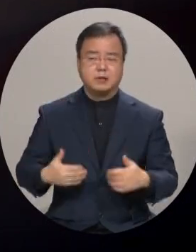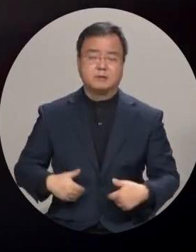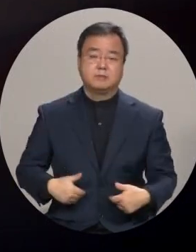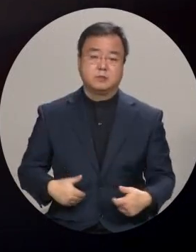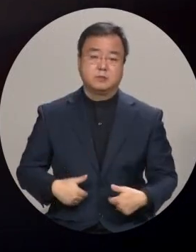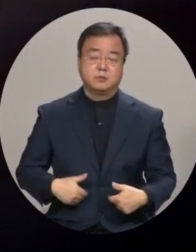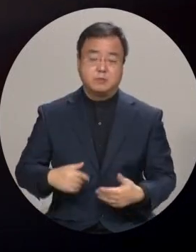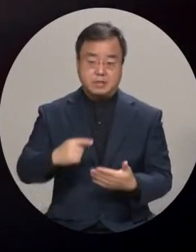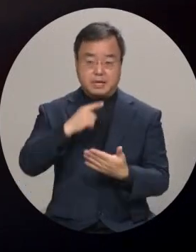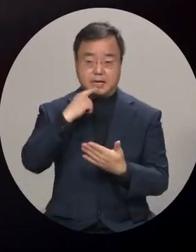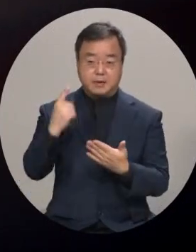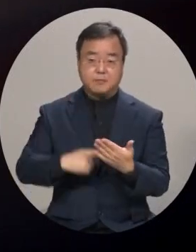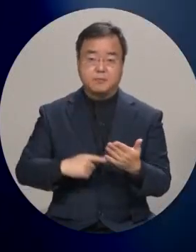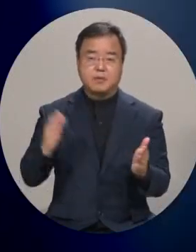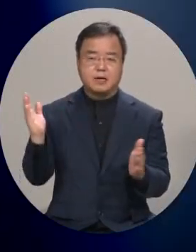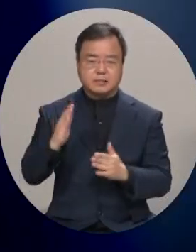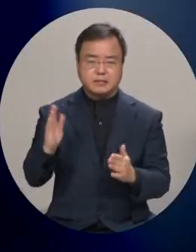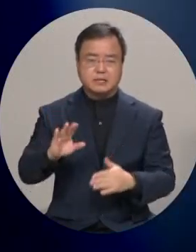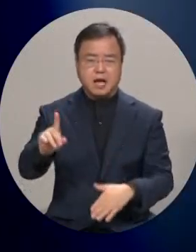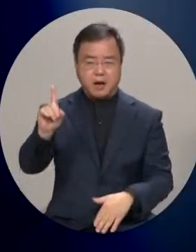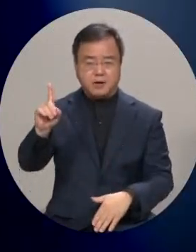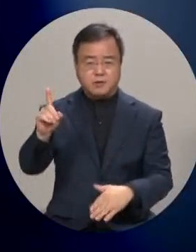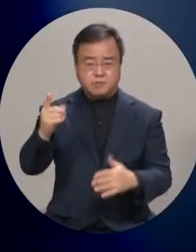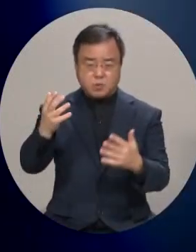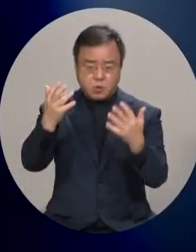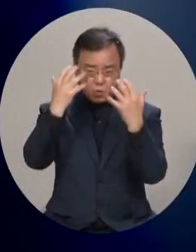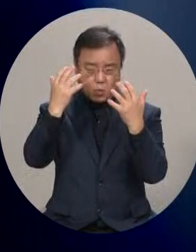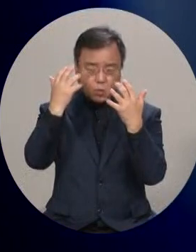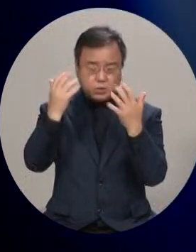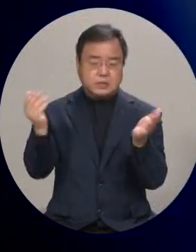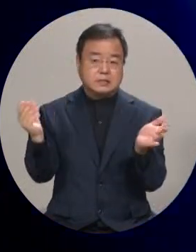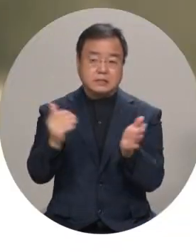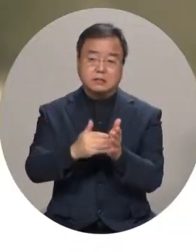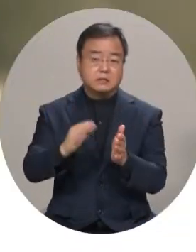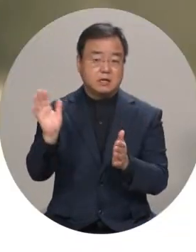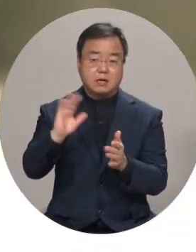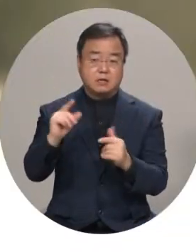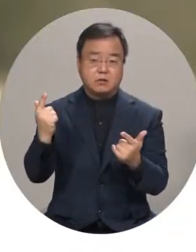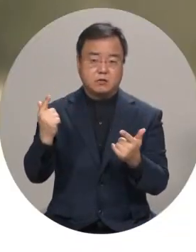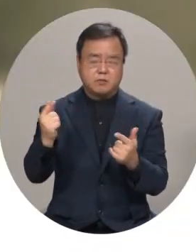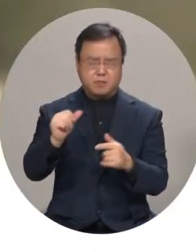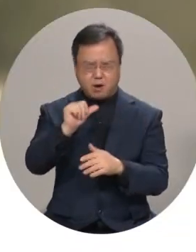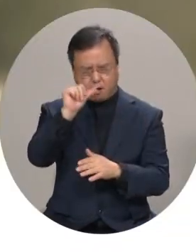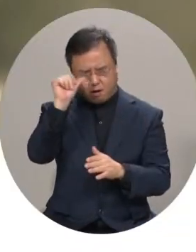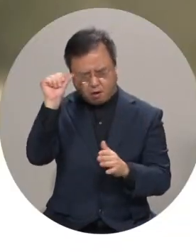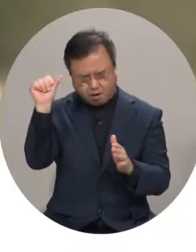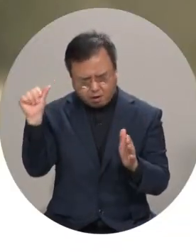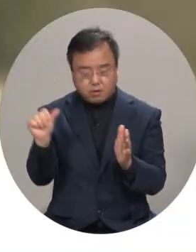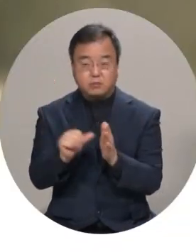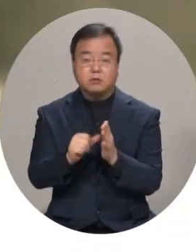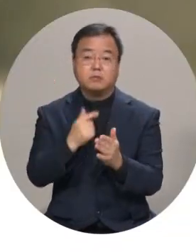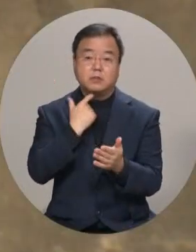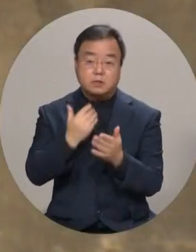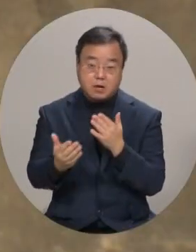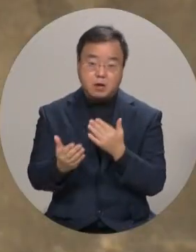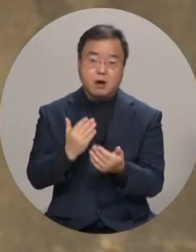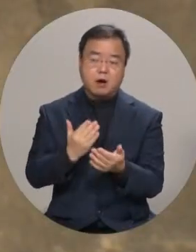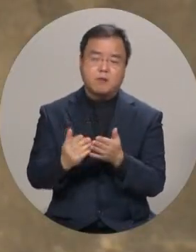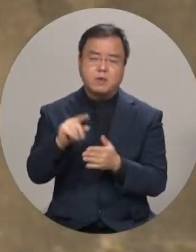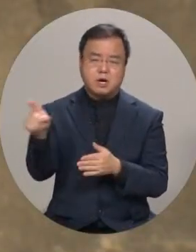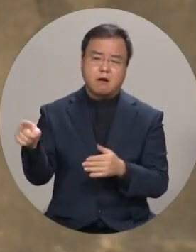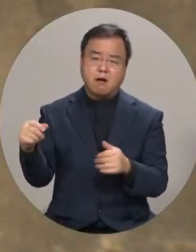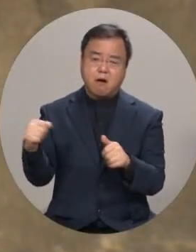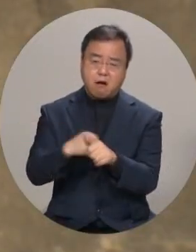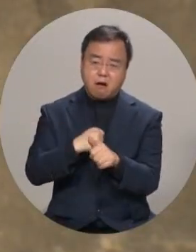피해 학생들은 정말 한 번의 고통이 아니라 평생 지속되는 고통을 경험하는데, 가해 학생들은